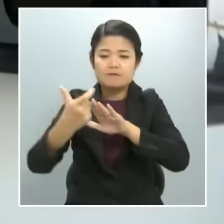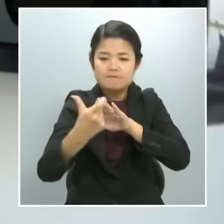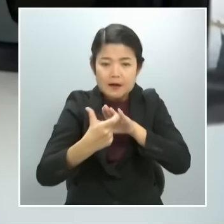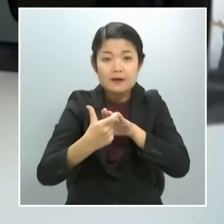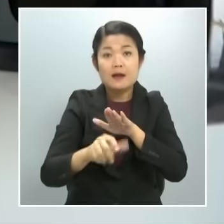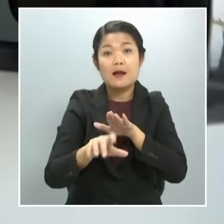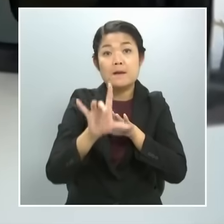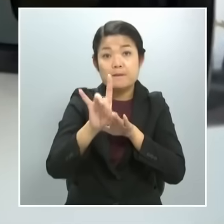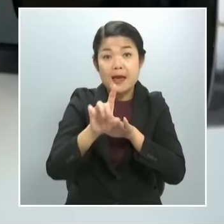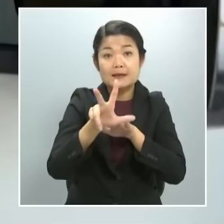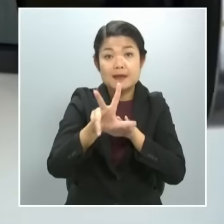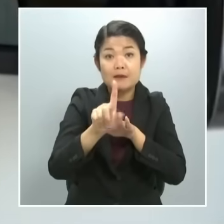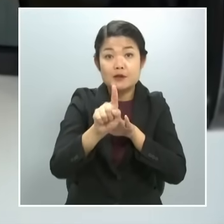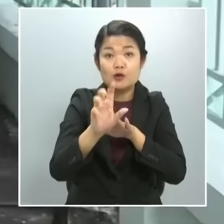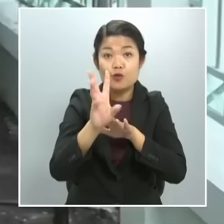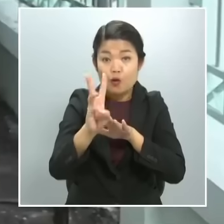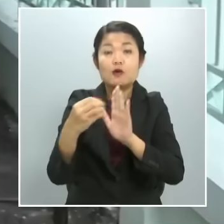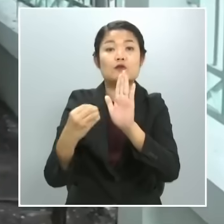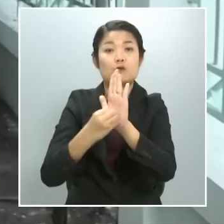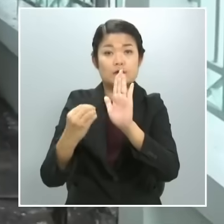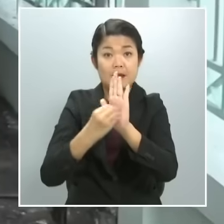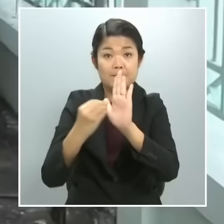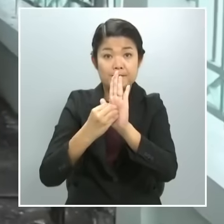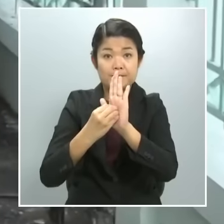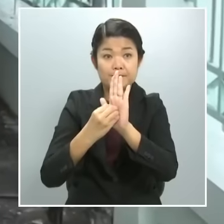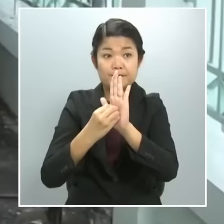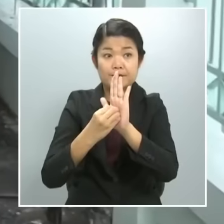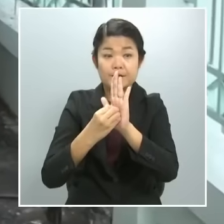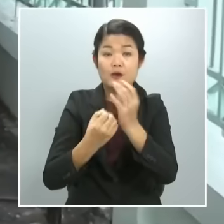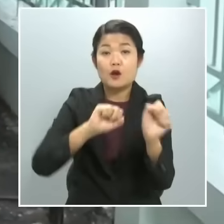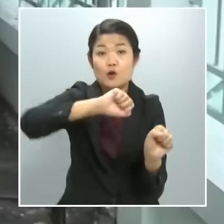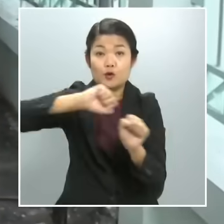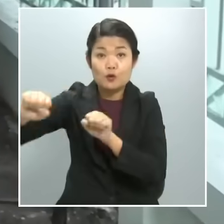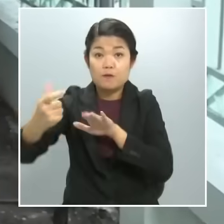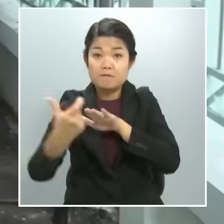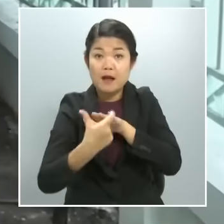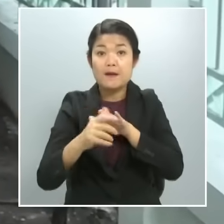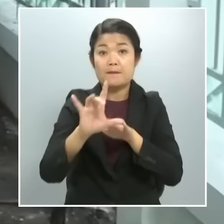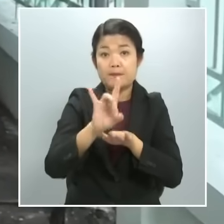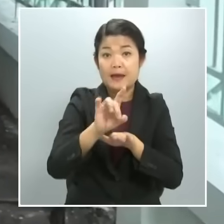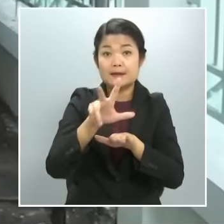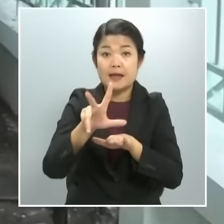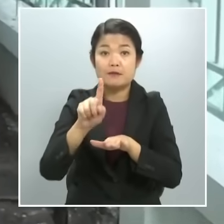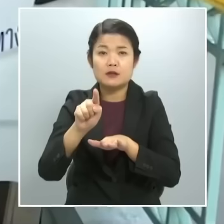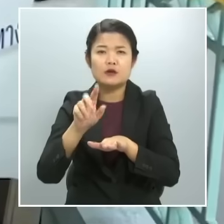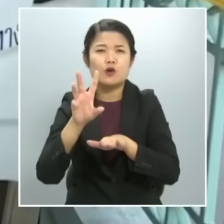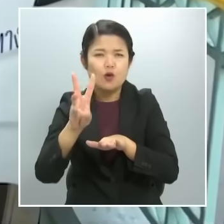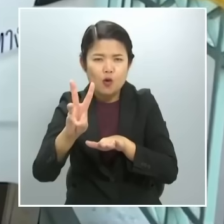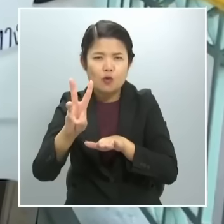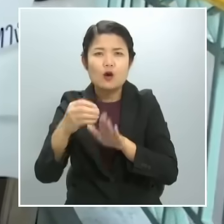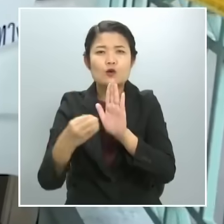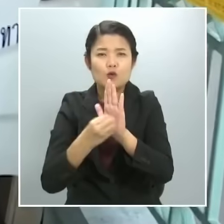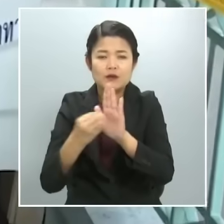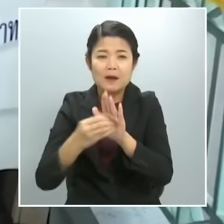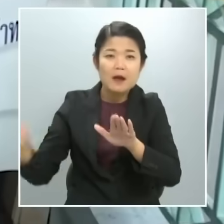ฮะ 8316กทมนะฮะรถตู้ทะเบียน8316กทมในวันที่ 1ตุลาคม